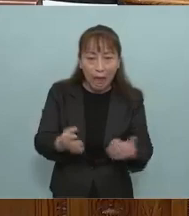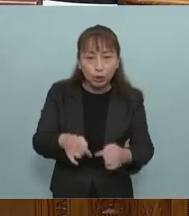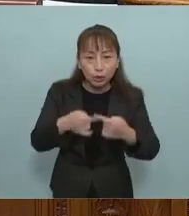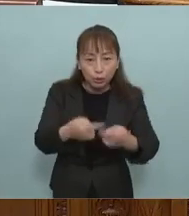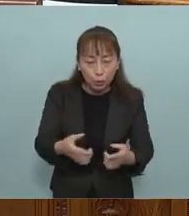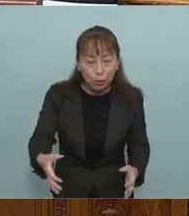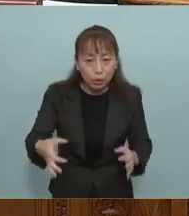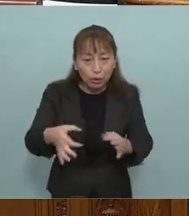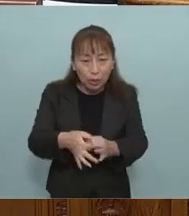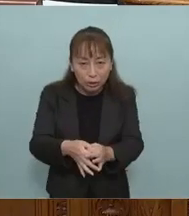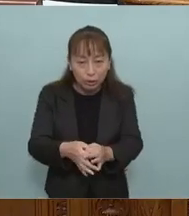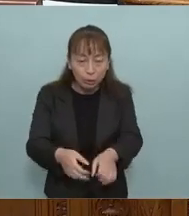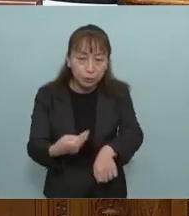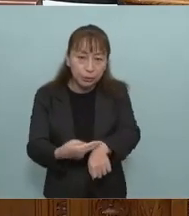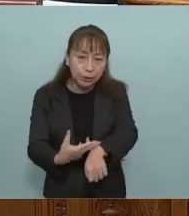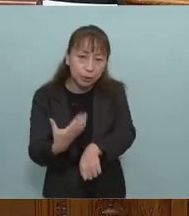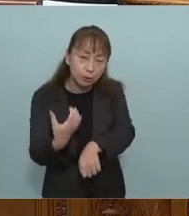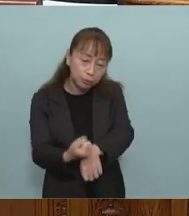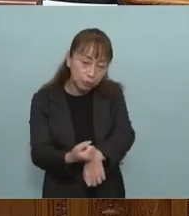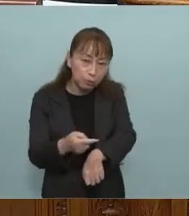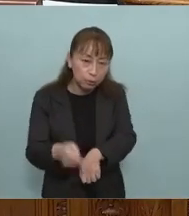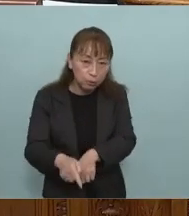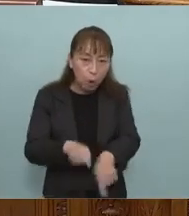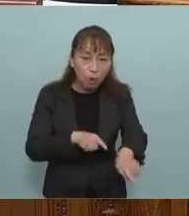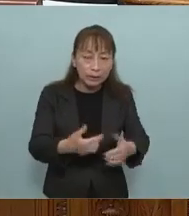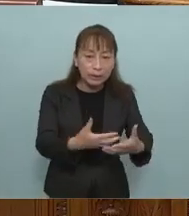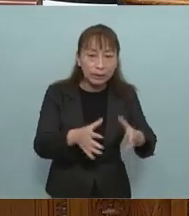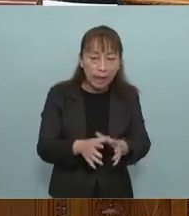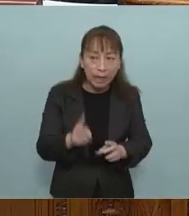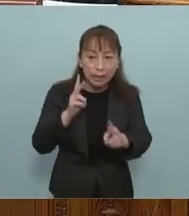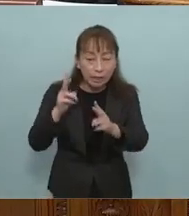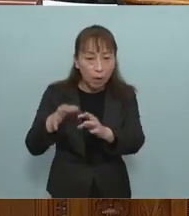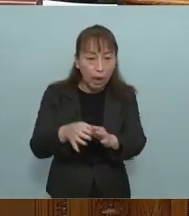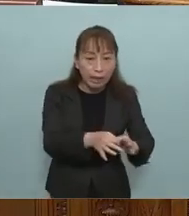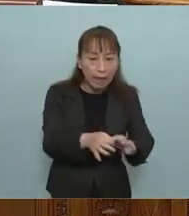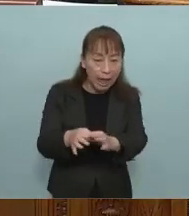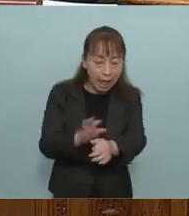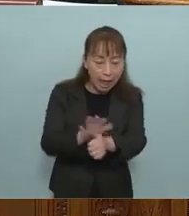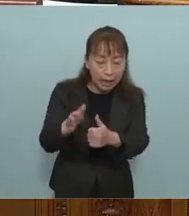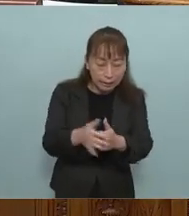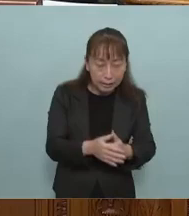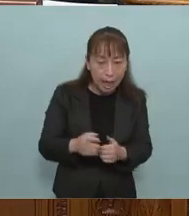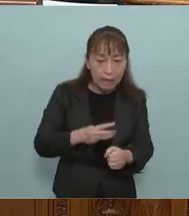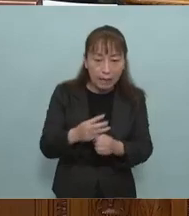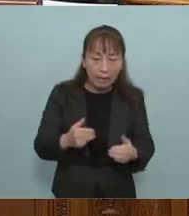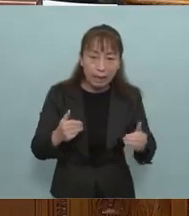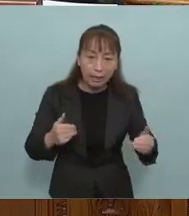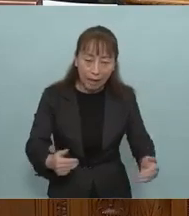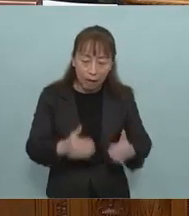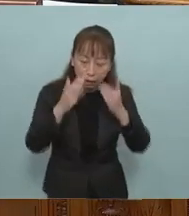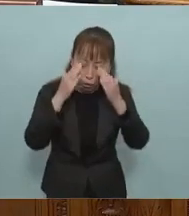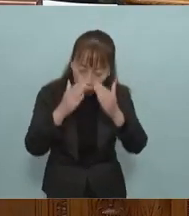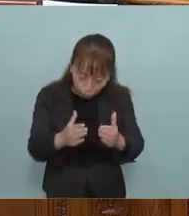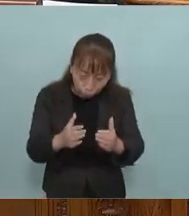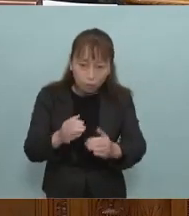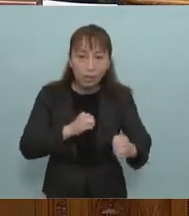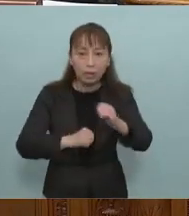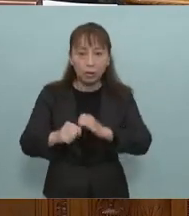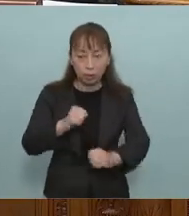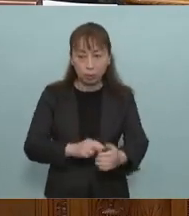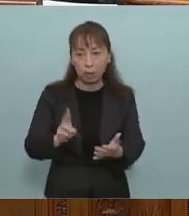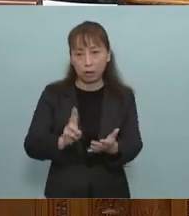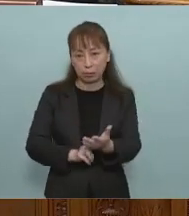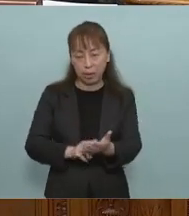スキルの習得支援を自治体や企業等が連携して3年間集中して取り組むことになり